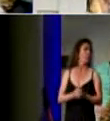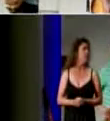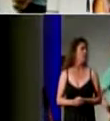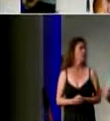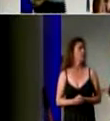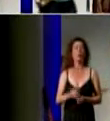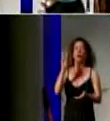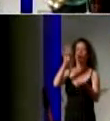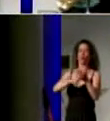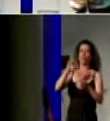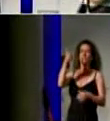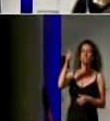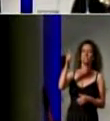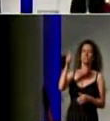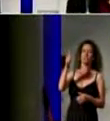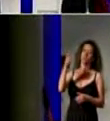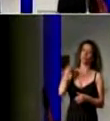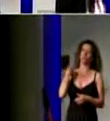en 2010.